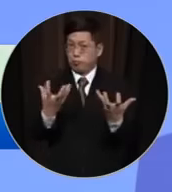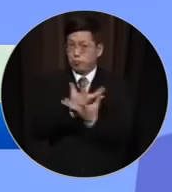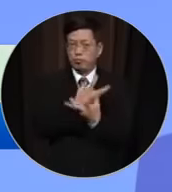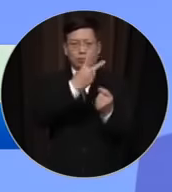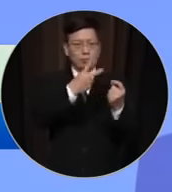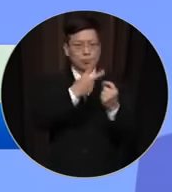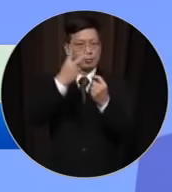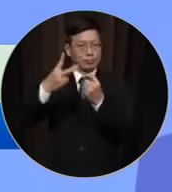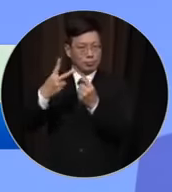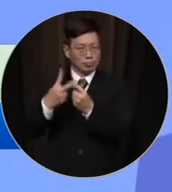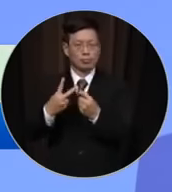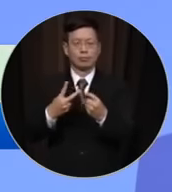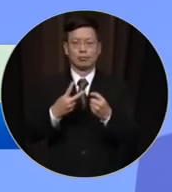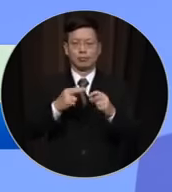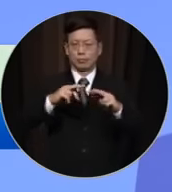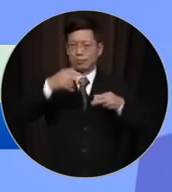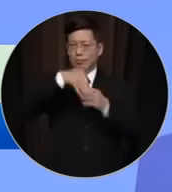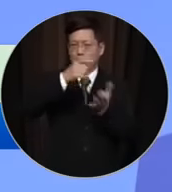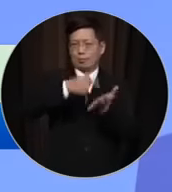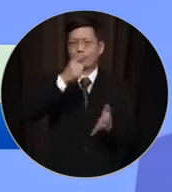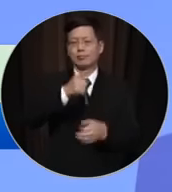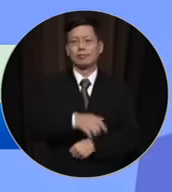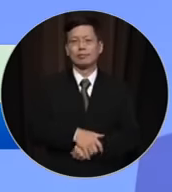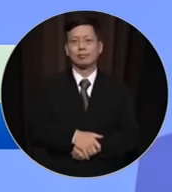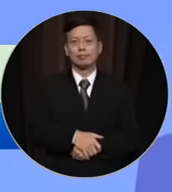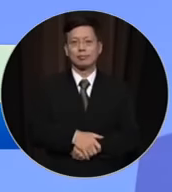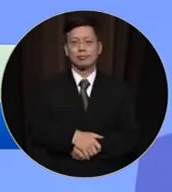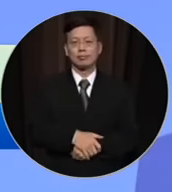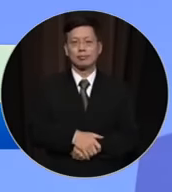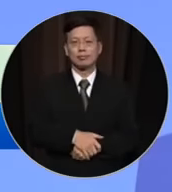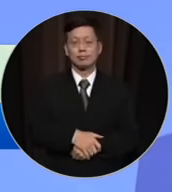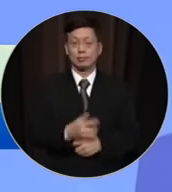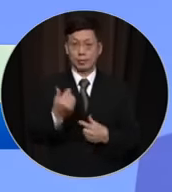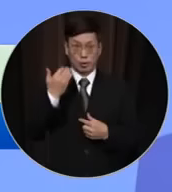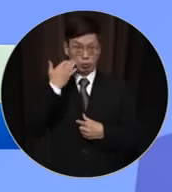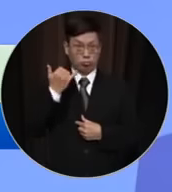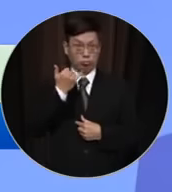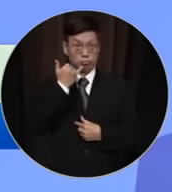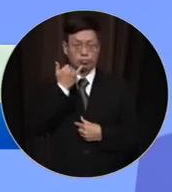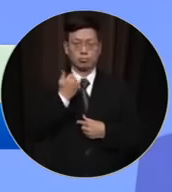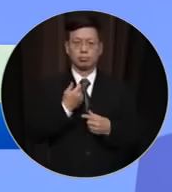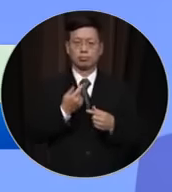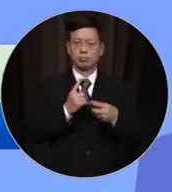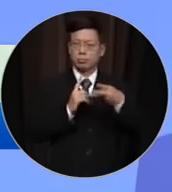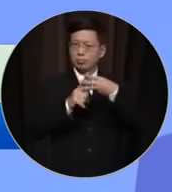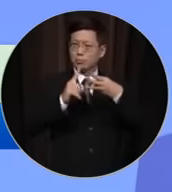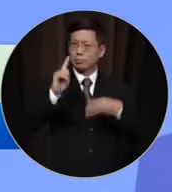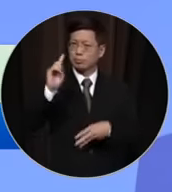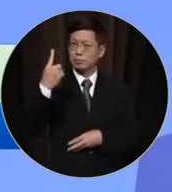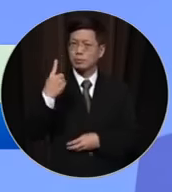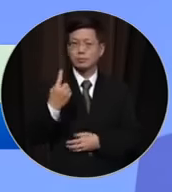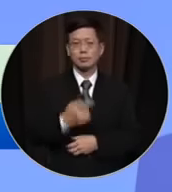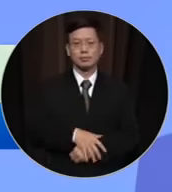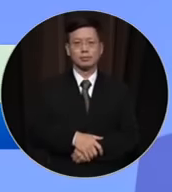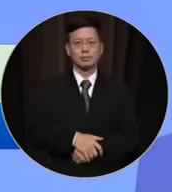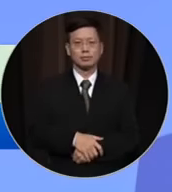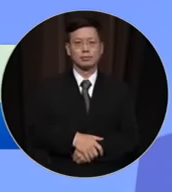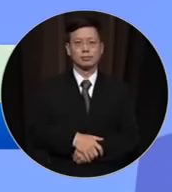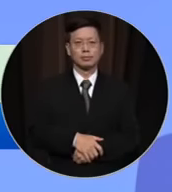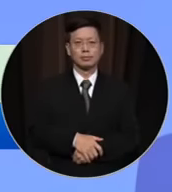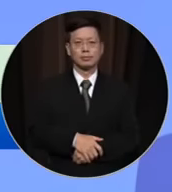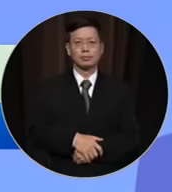2年改选一半的方式。那这样子可以最主要要这样做的原因就